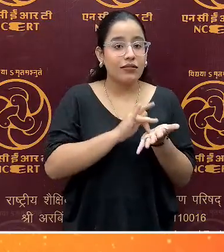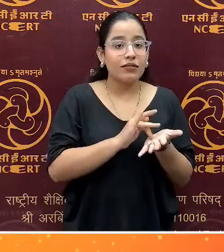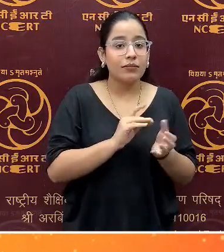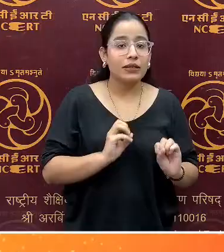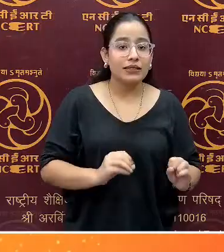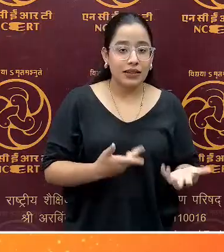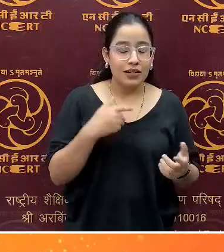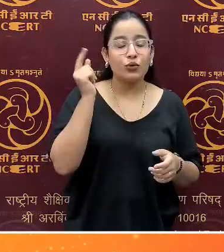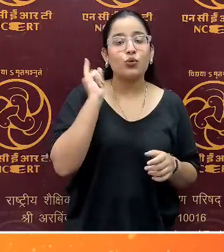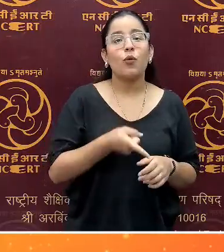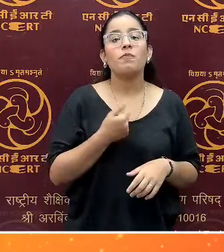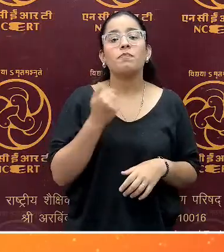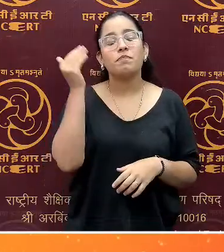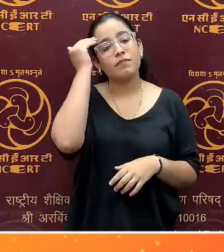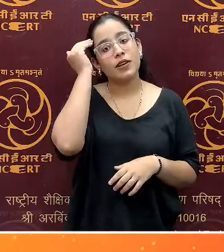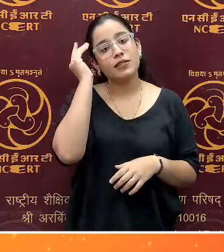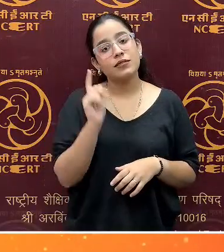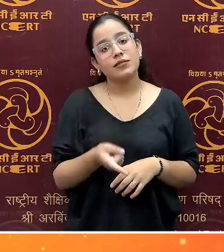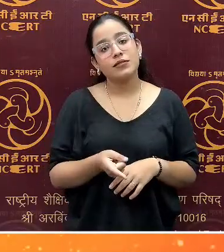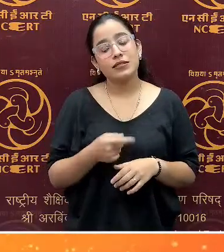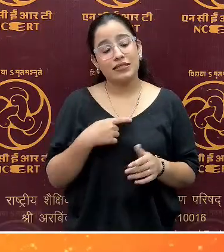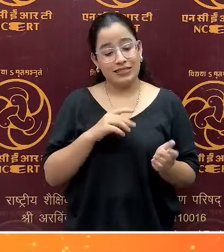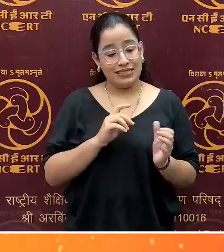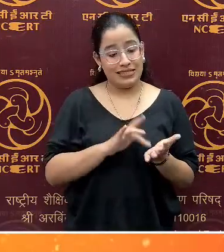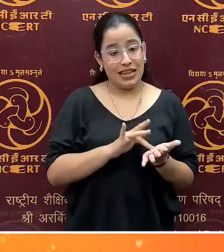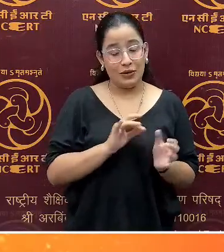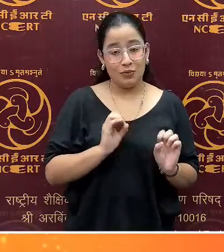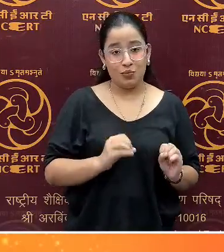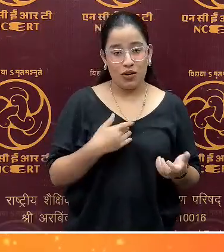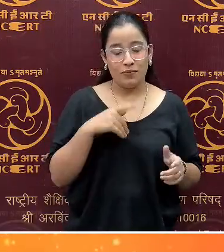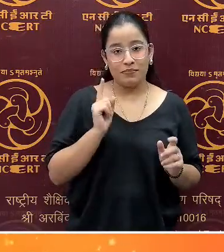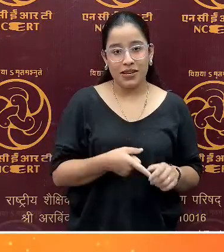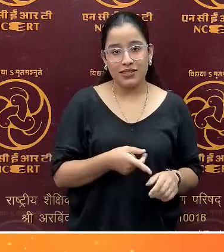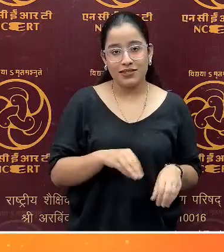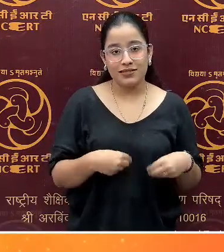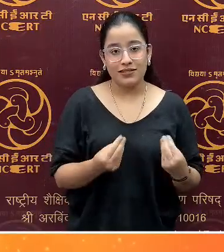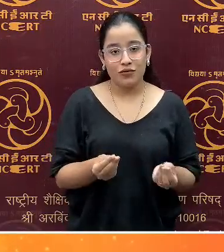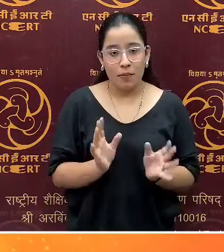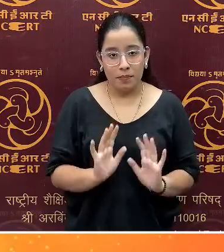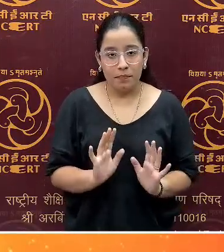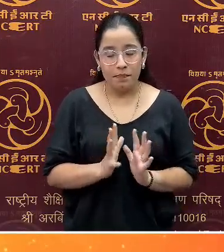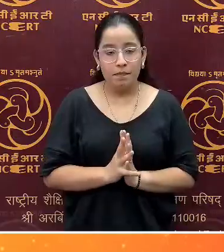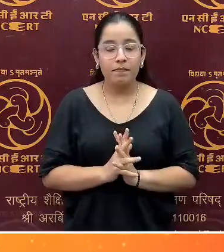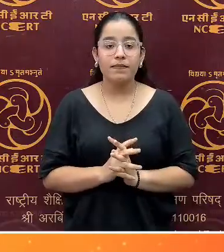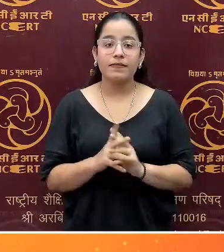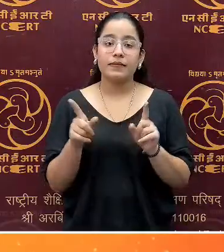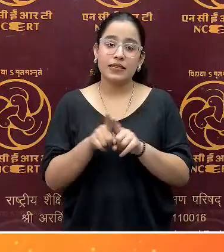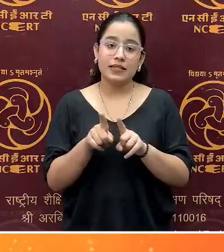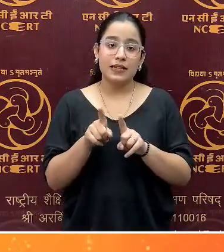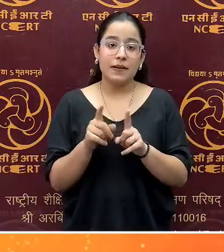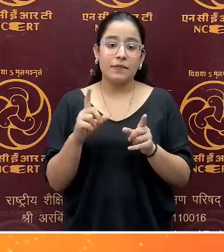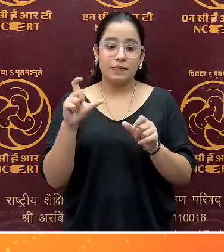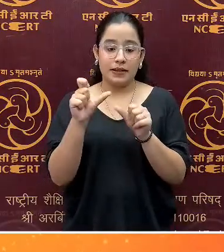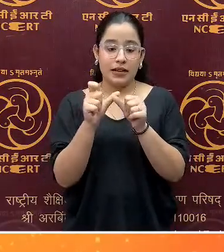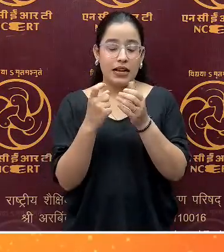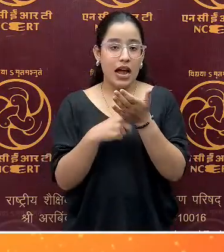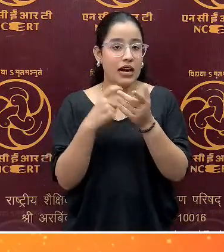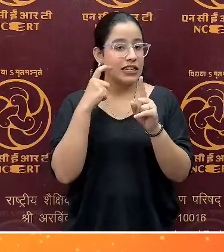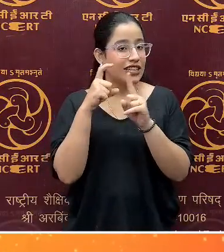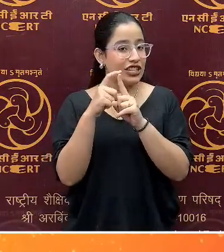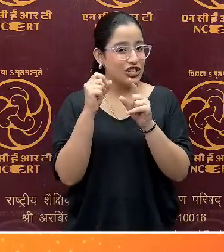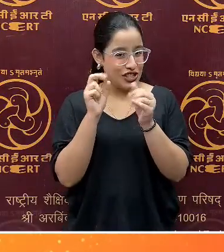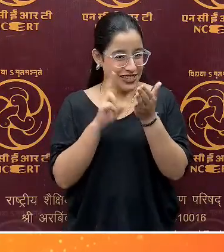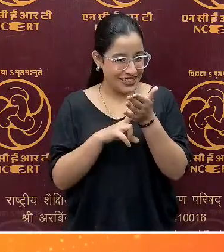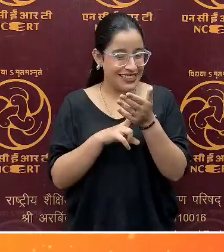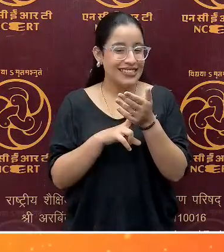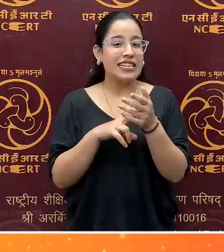जी. तो इनिशियल पॉइंट चाहिए ना आपको, रेफरेंस पॉइंट, राइट, एक इनिशियल पॉइंट. तो हमारे कार्टेशियन सिस्टम स्पेस में क्या है, वी